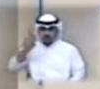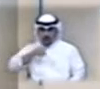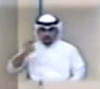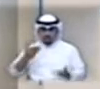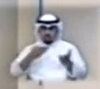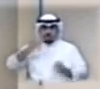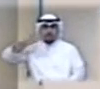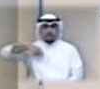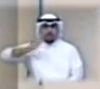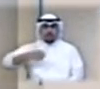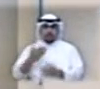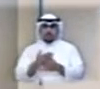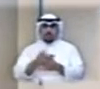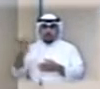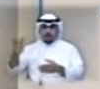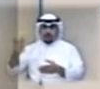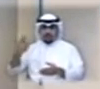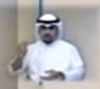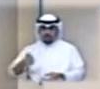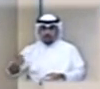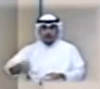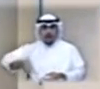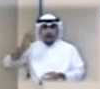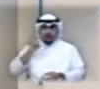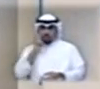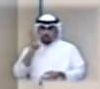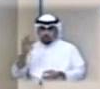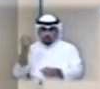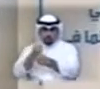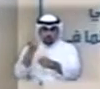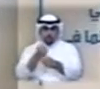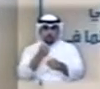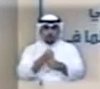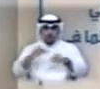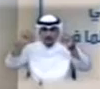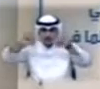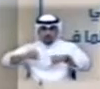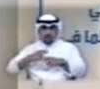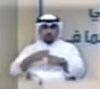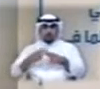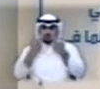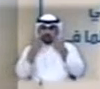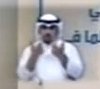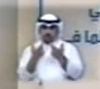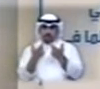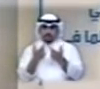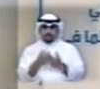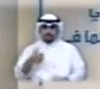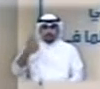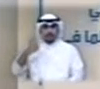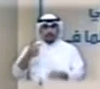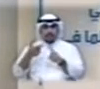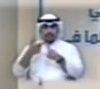يتسبب في تعطيل المرافق الحيوية للبلاد والأضرار الجسيمة بمصالحها. تكليف مؤسسة البترول